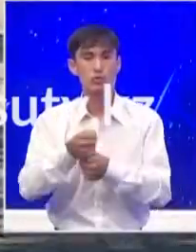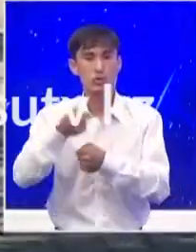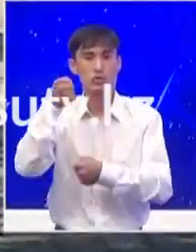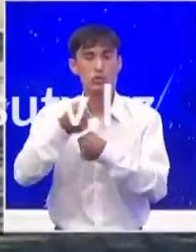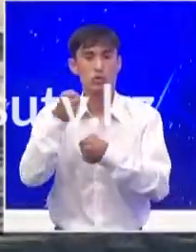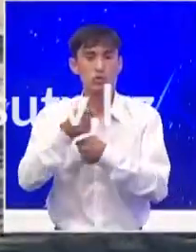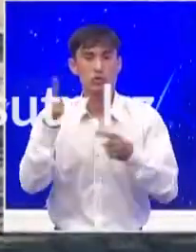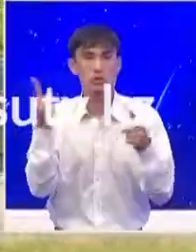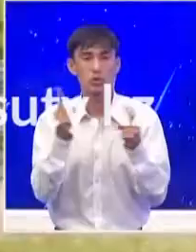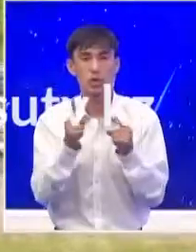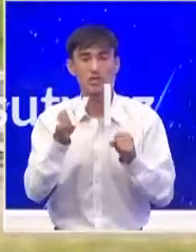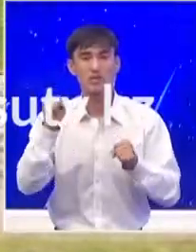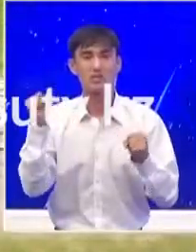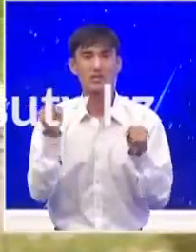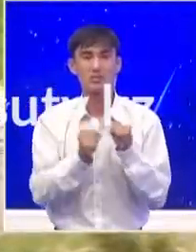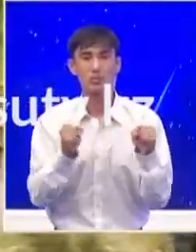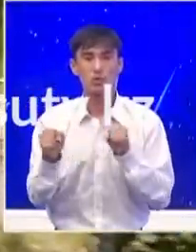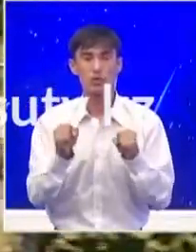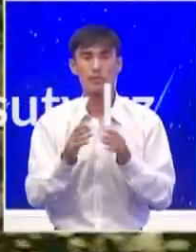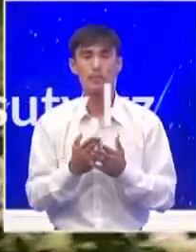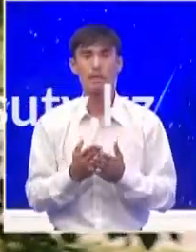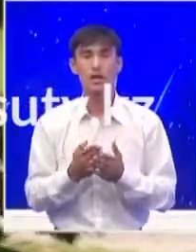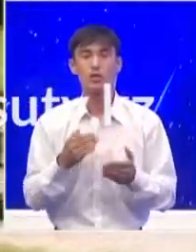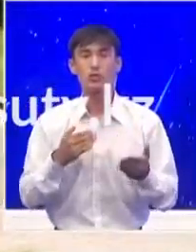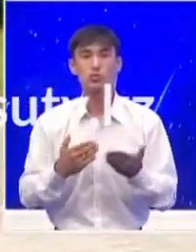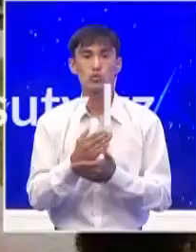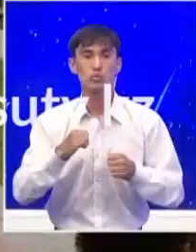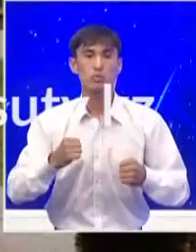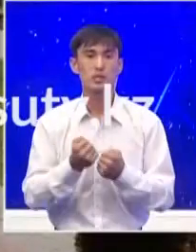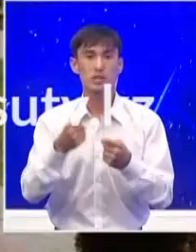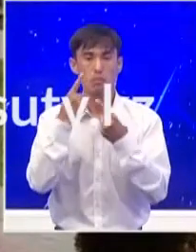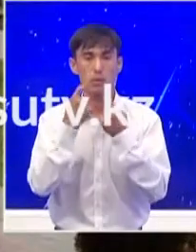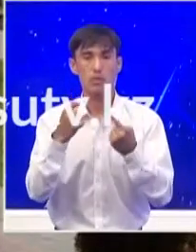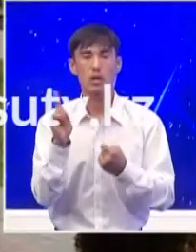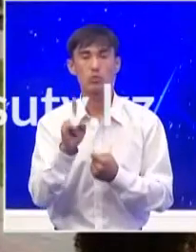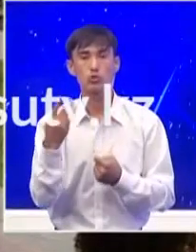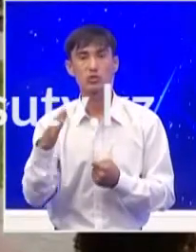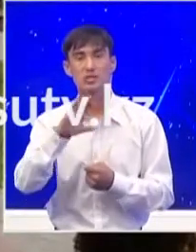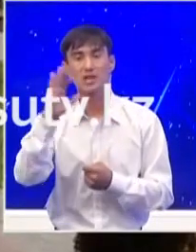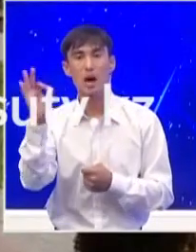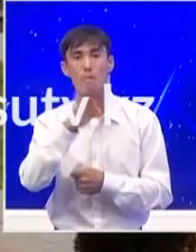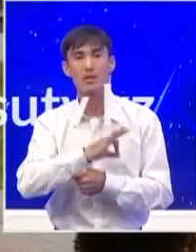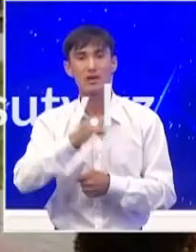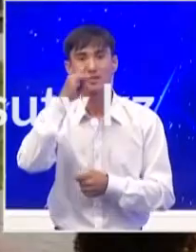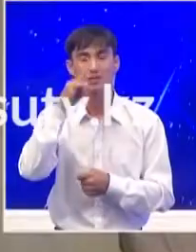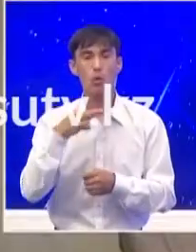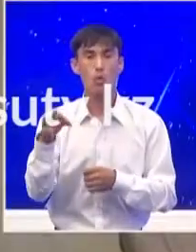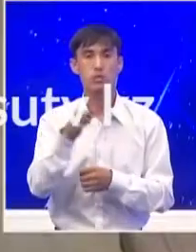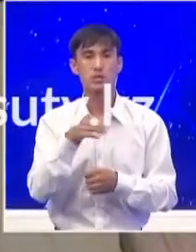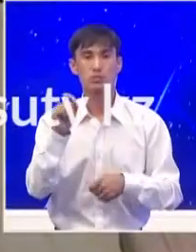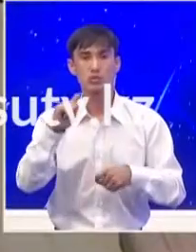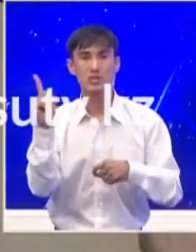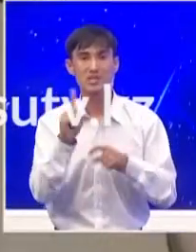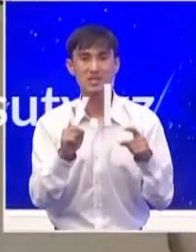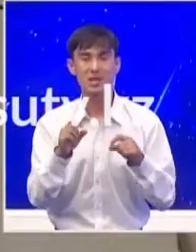с собой зонты и прятаться от раскатов молний служба спасения предупреждают о том что в западно-казахстанской области ожидается гроза